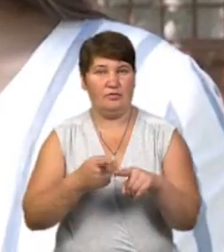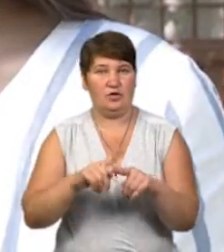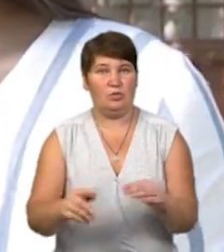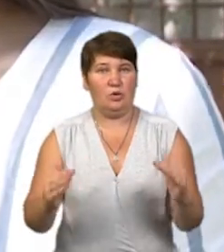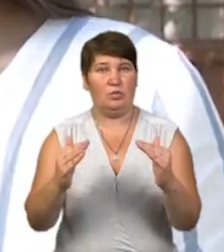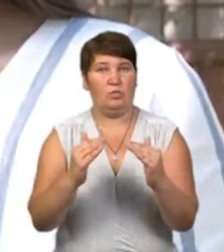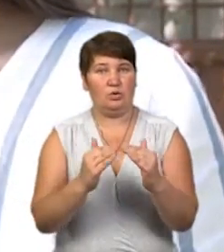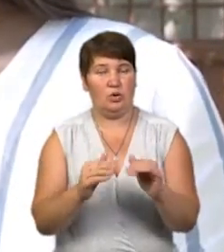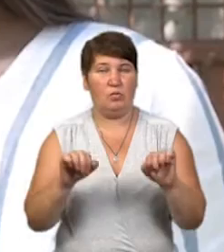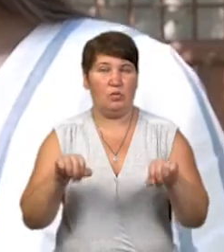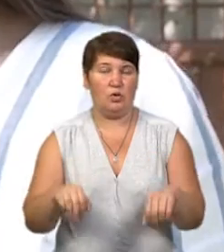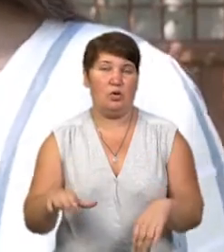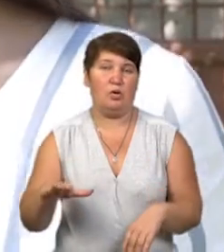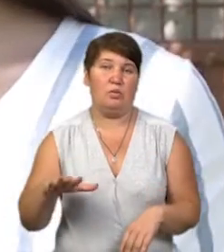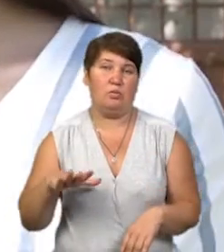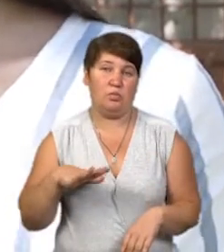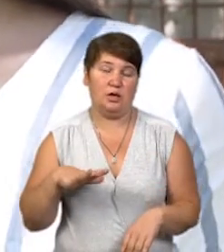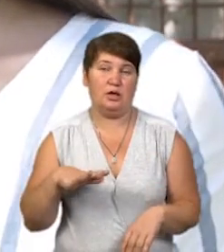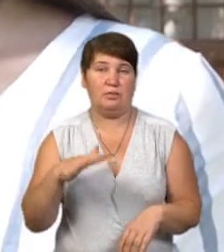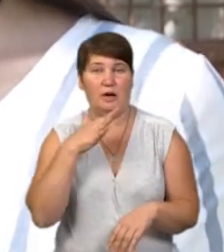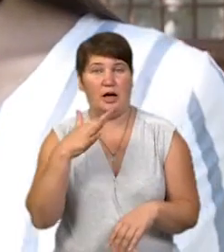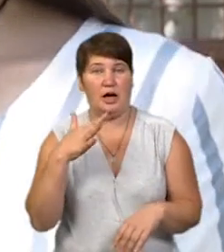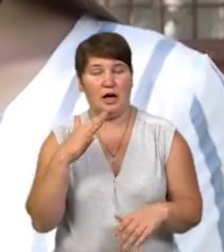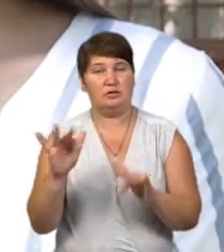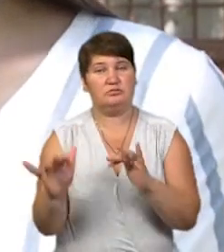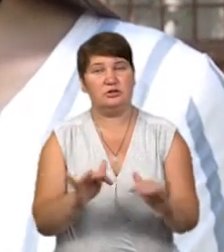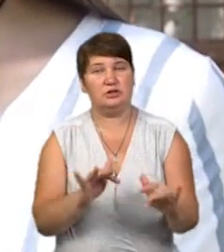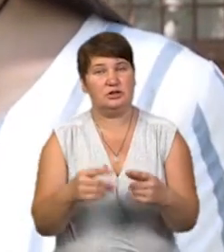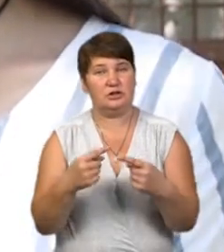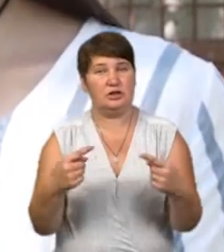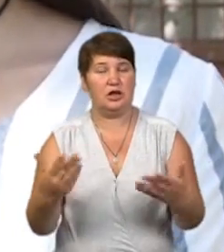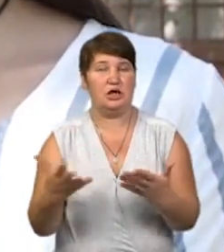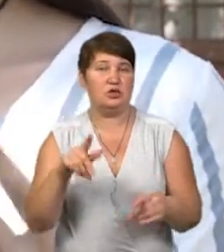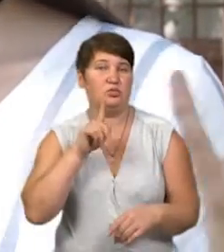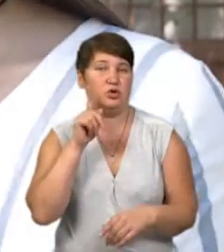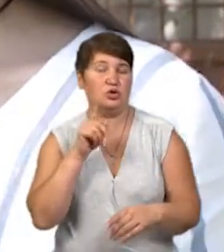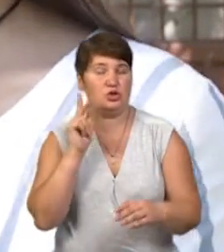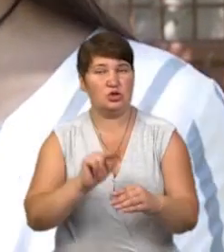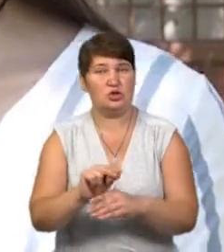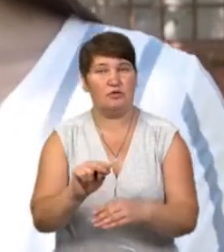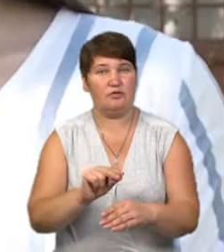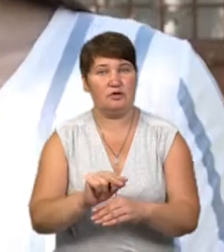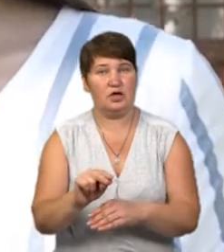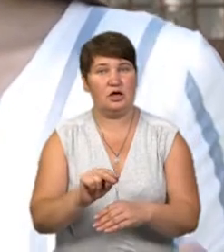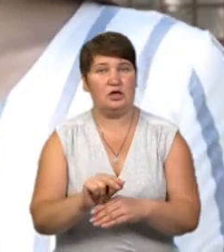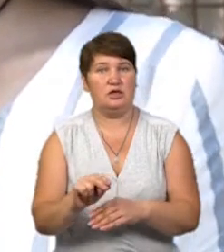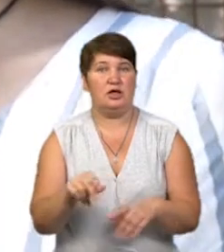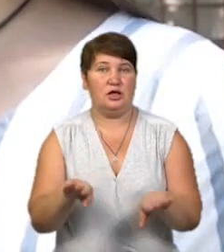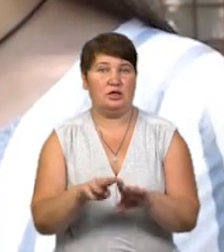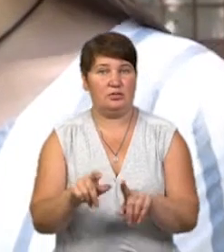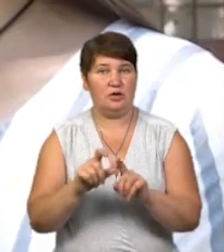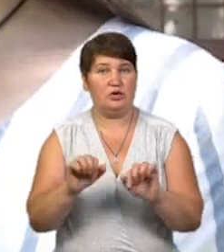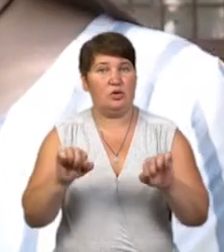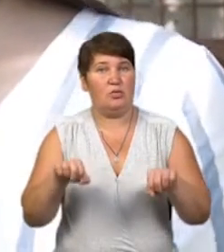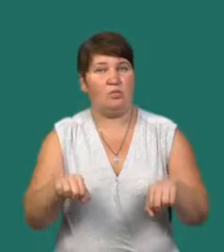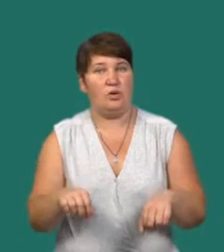би дуже багато відбуватися різних дій, зокрема, якісь молодіжні навчання. Тобто, навіть там отець сказав мені, що я би могла